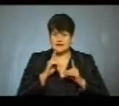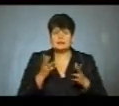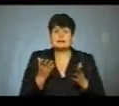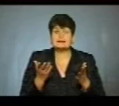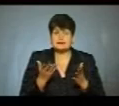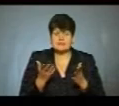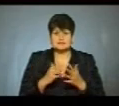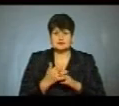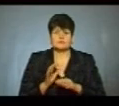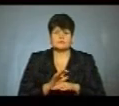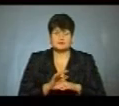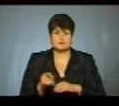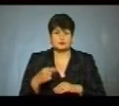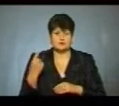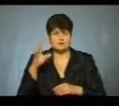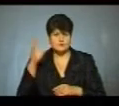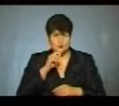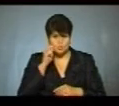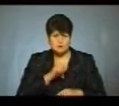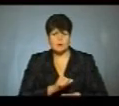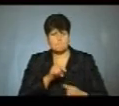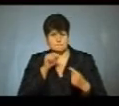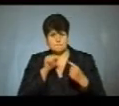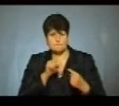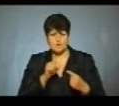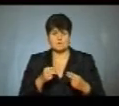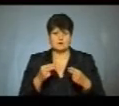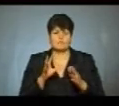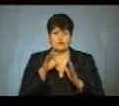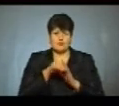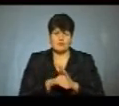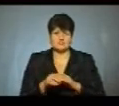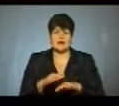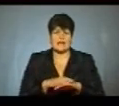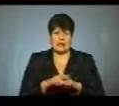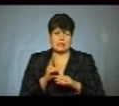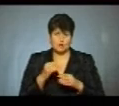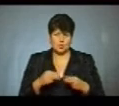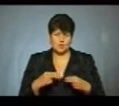з Тернопільської області та всієї України протестують проти впровадження ринку